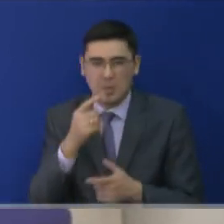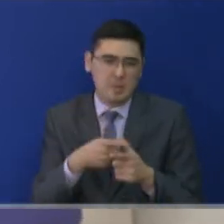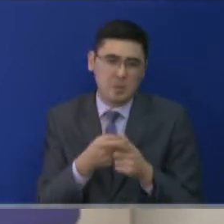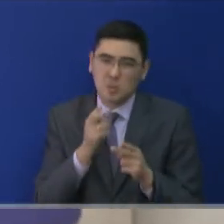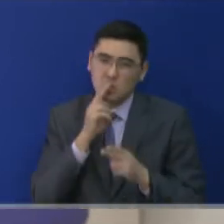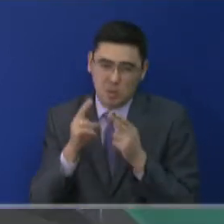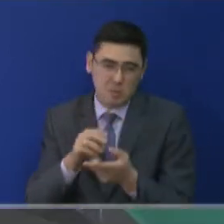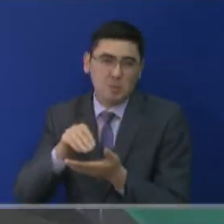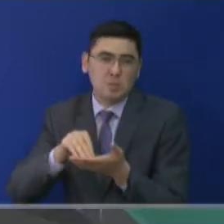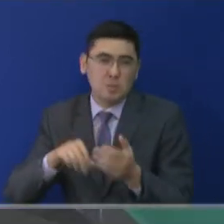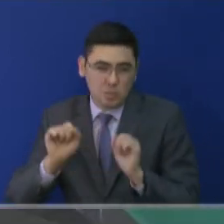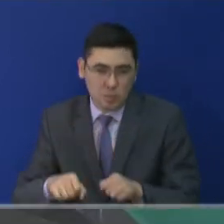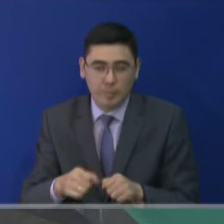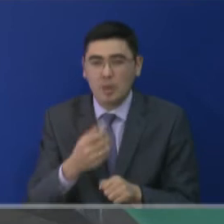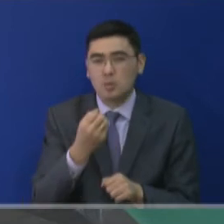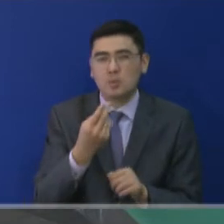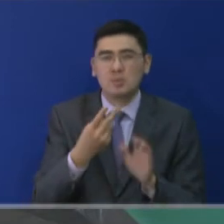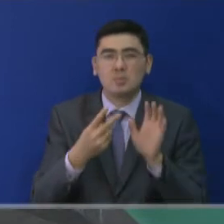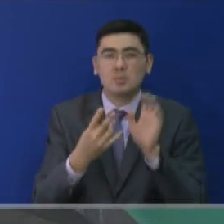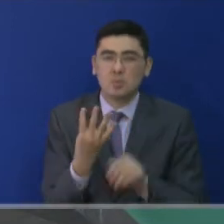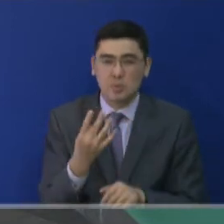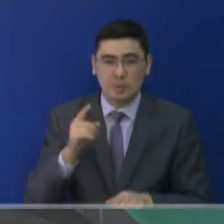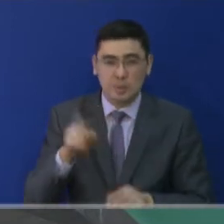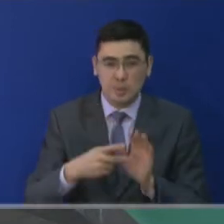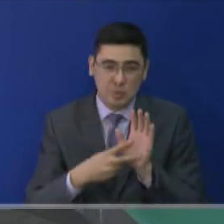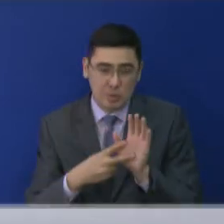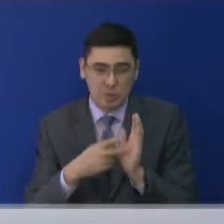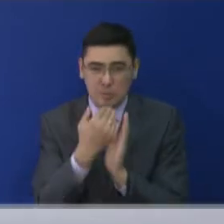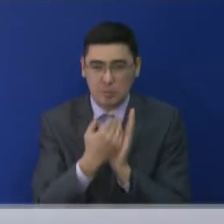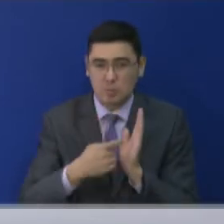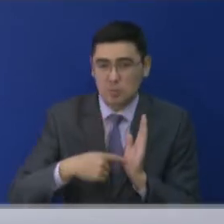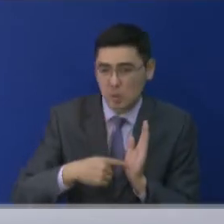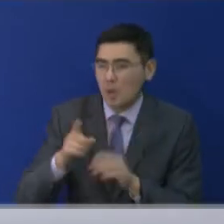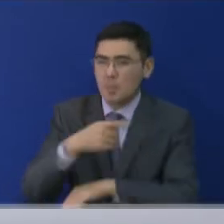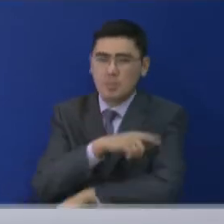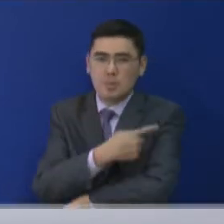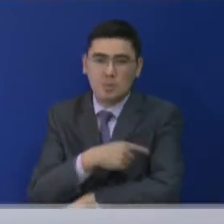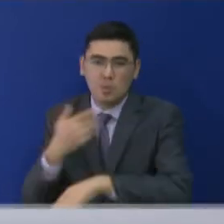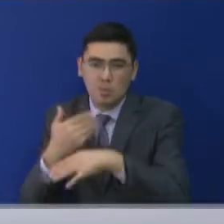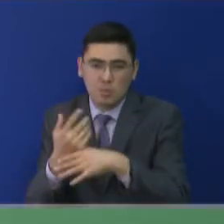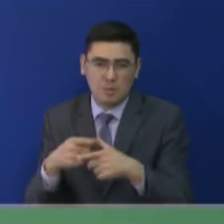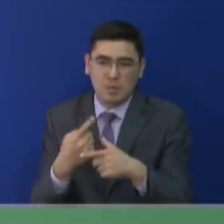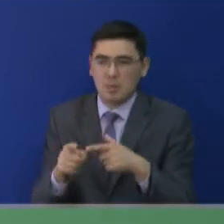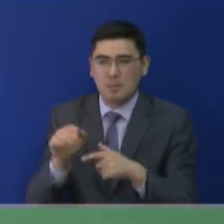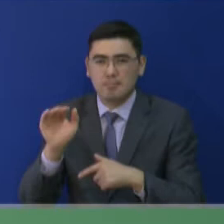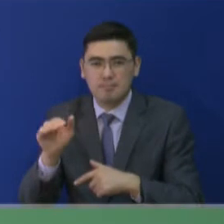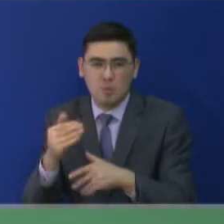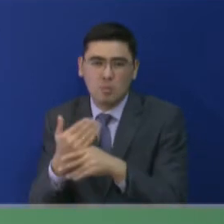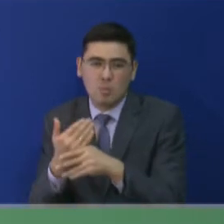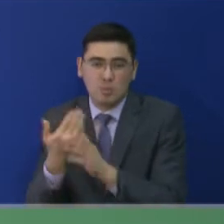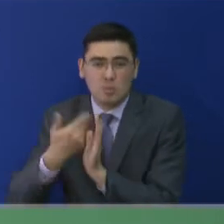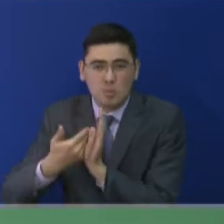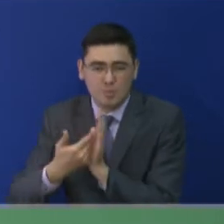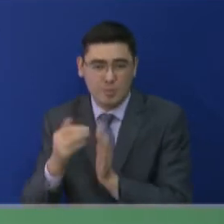қатар қолдау 24/7 қосымшасы арқылы медициналық көмек немесе кеңеске жүгінуге мүмкіндік беретін